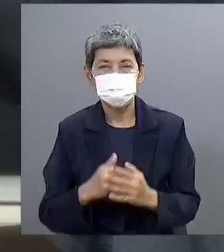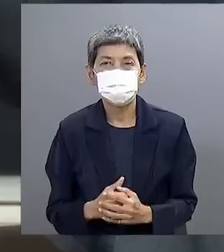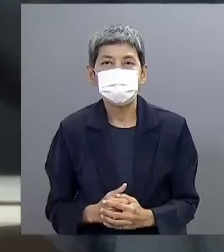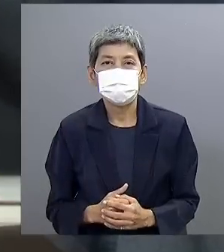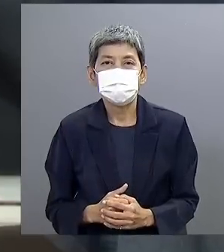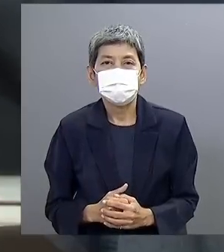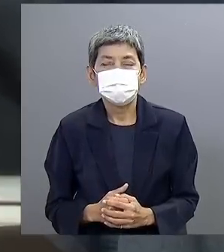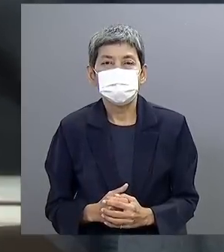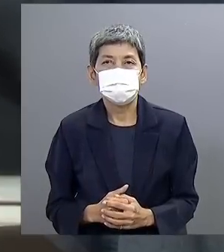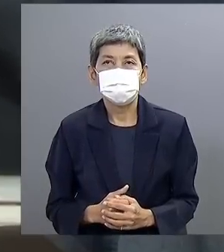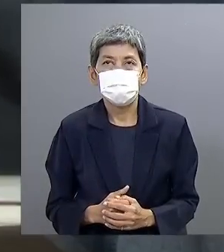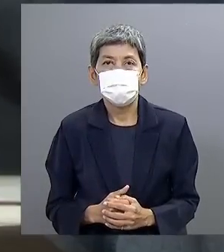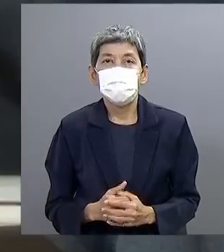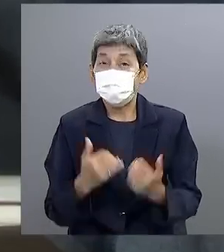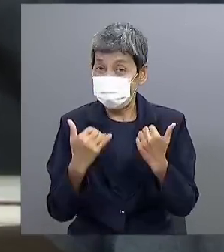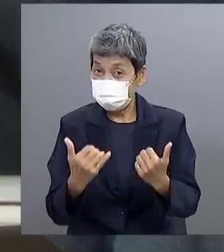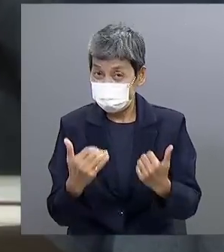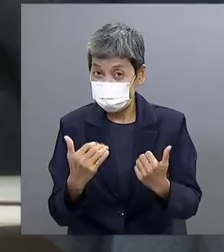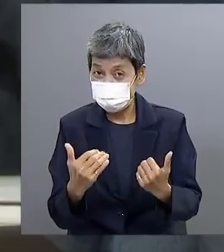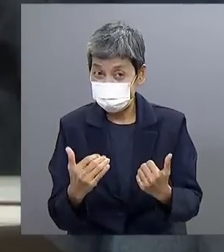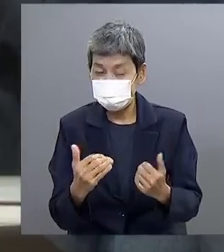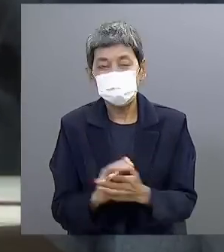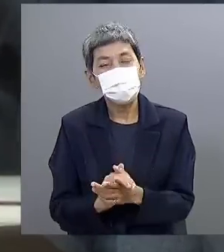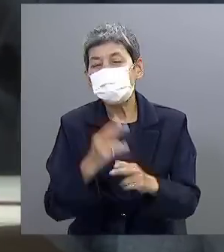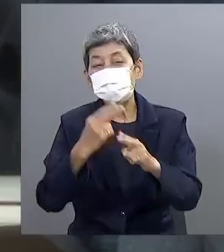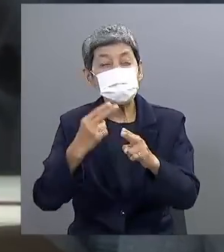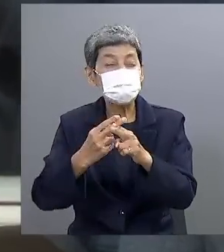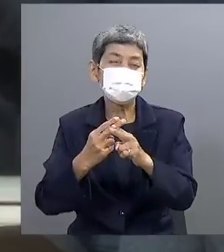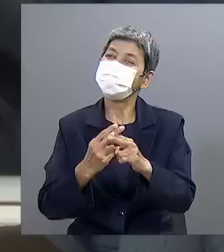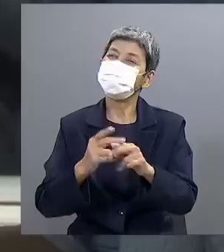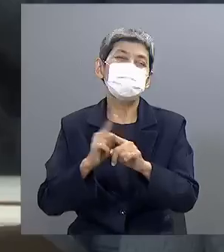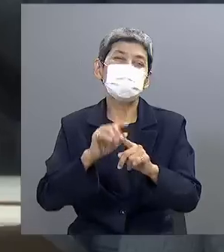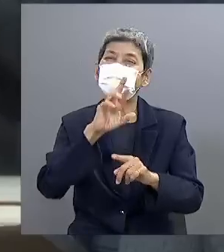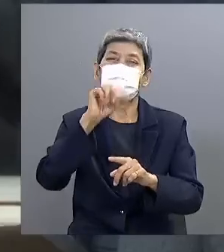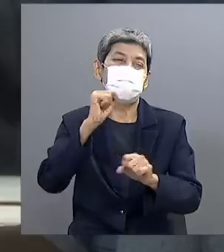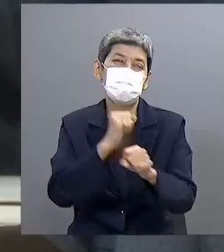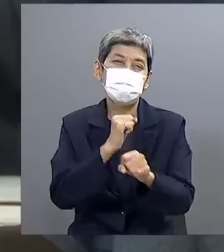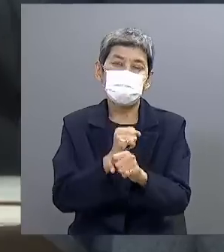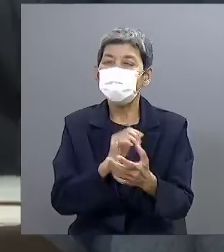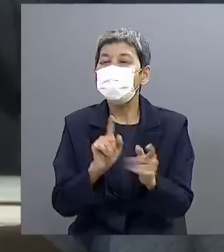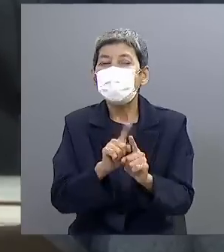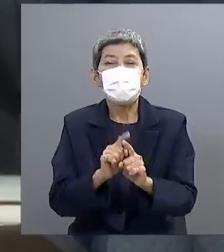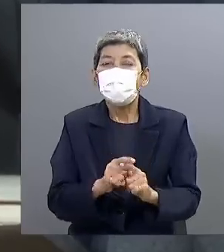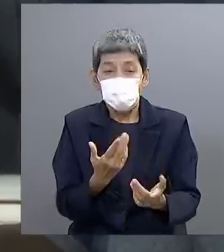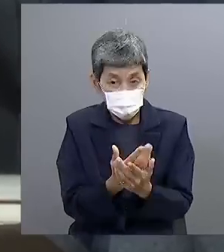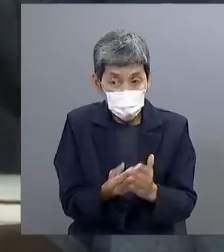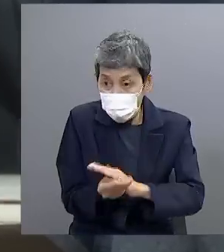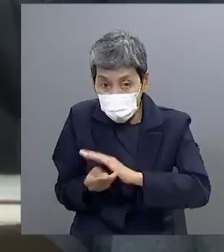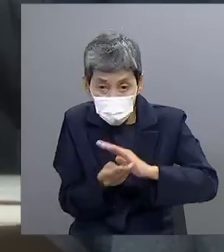จนได้รับฉายาขนานนามว่าเป็นสภาแห่งการแจกกล้วยขับเคลื่อนด้วยกล้ว